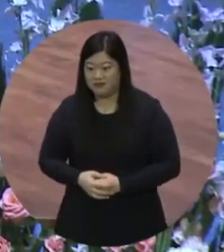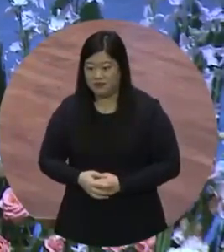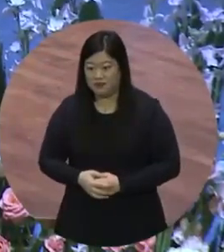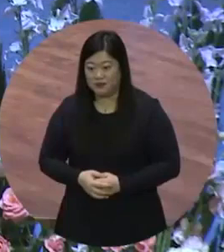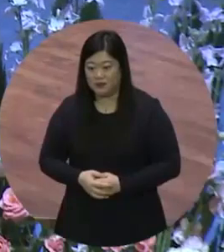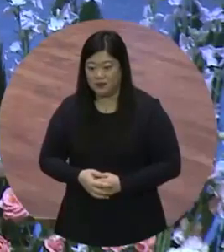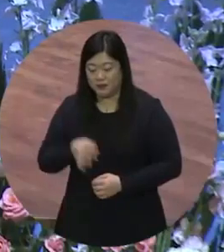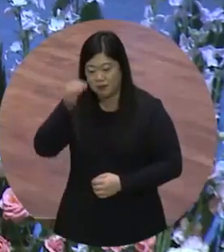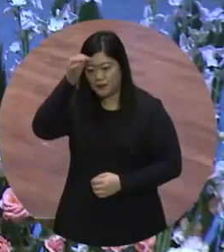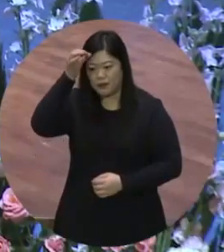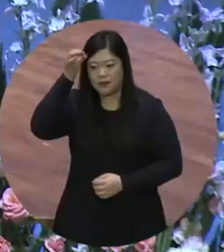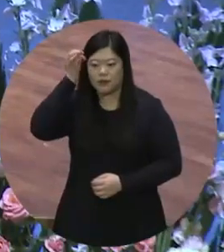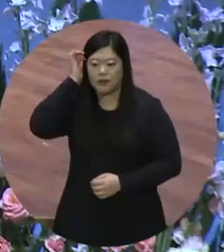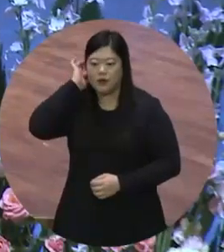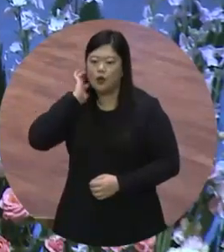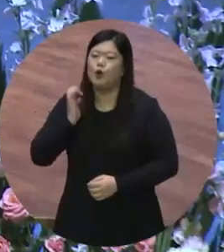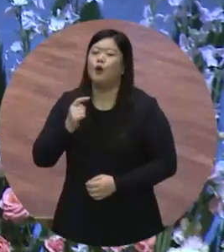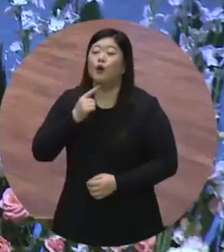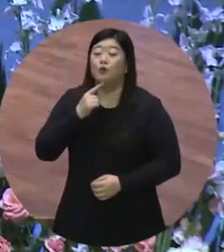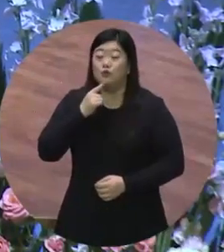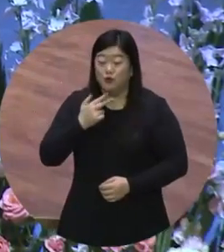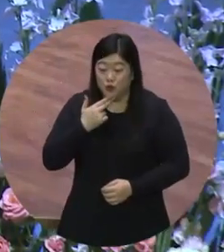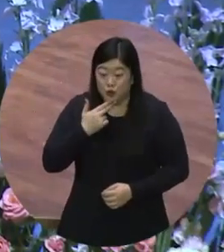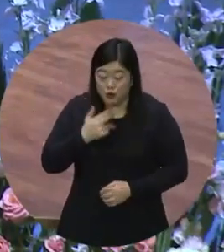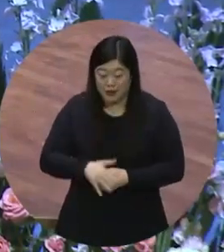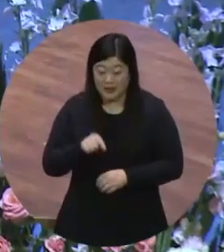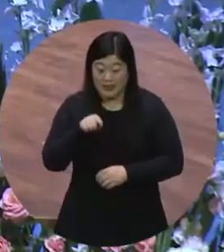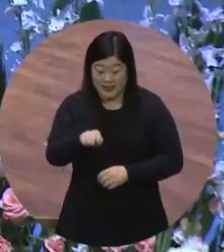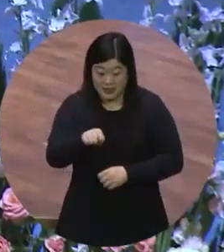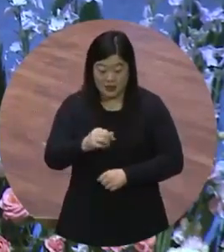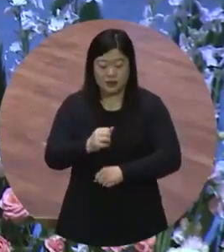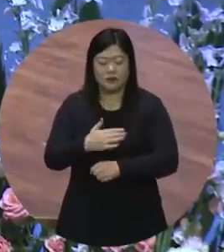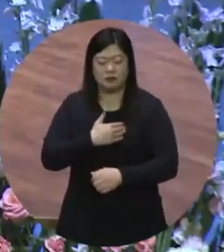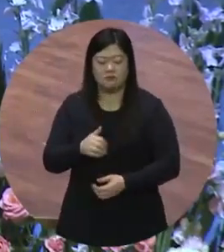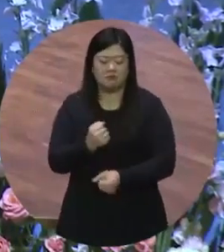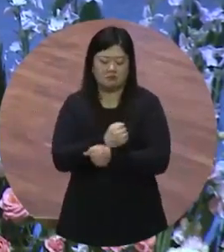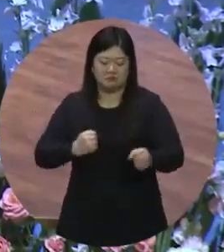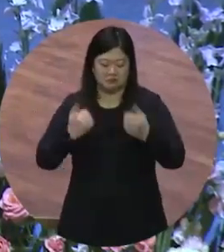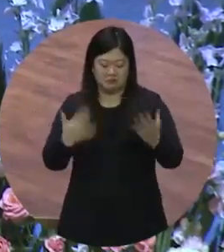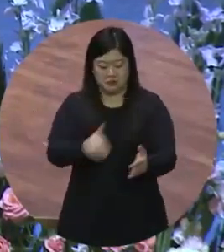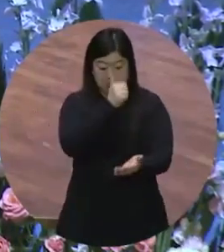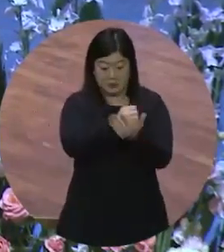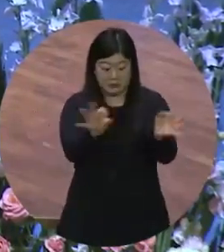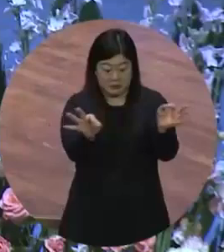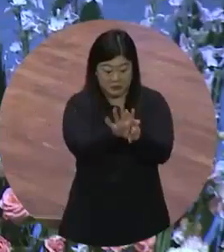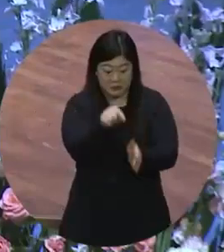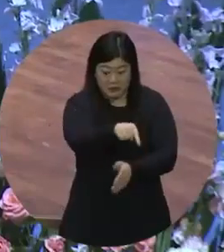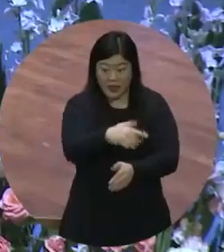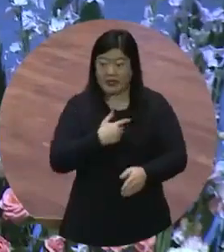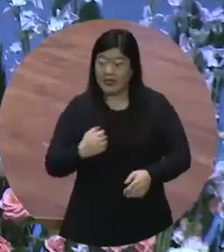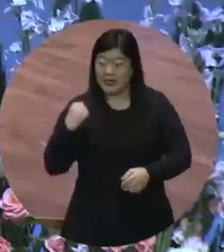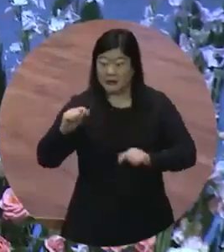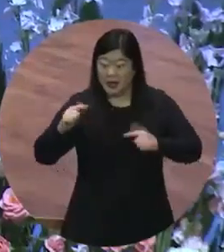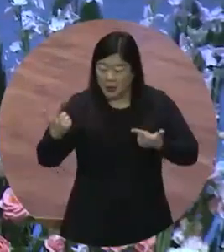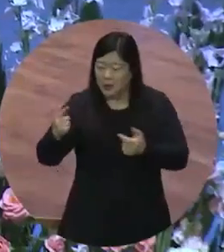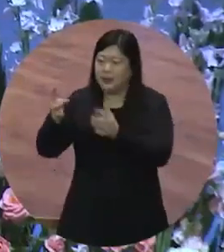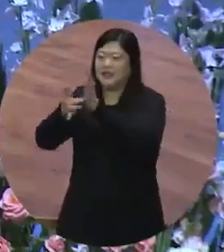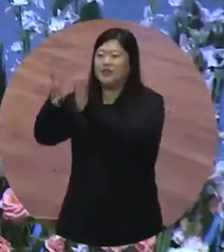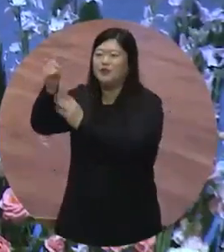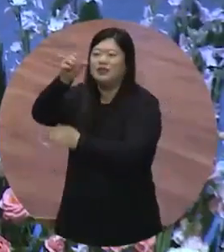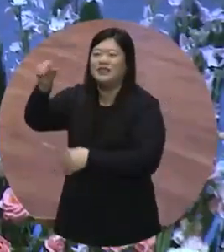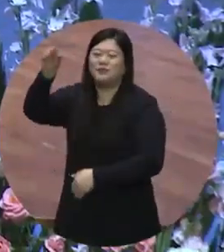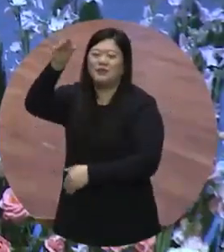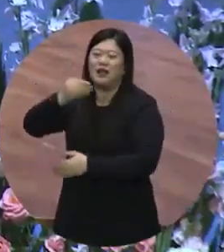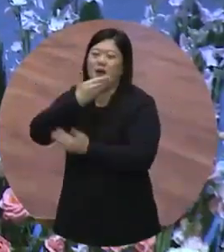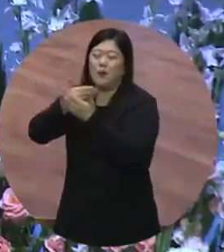이것은요 우리 성령이 우리의 능력이 아니에요. 부활하신 예수 그리스도의 십자가의 보혈을 통해서